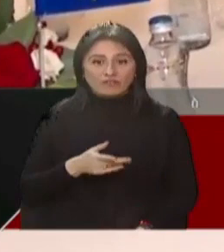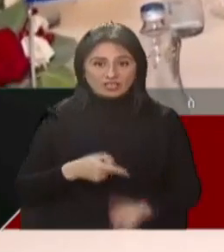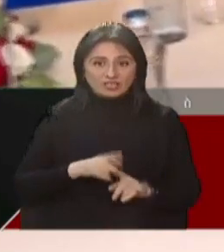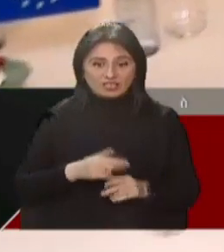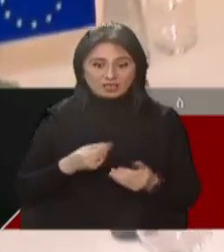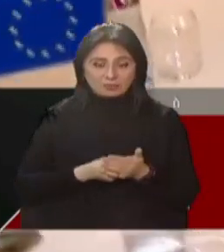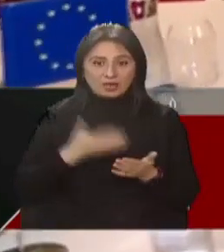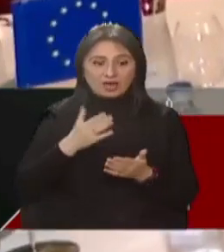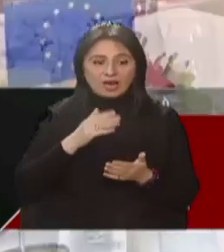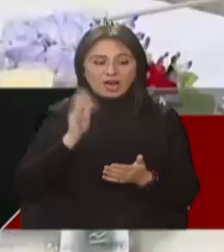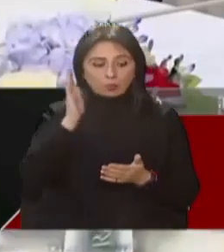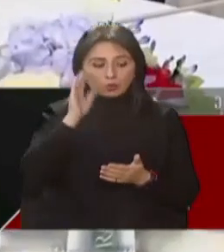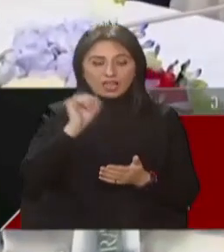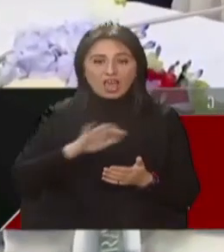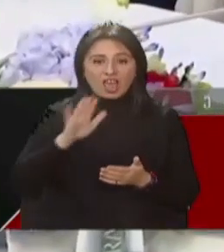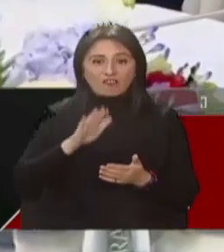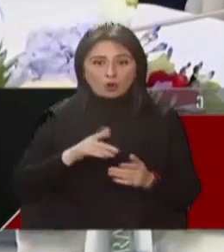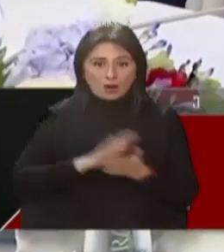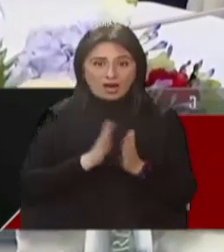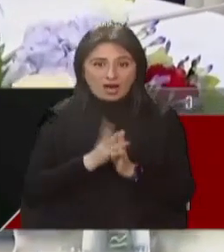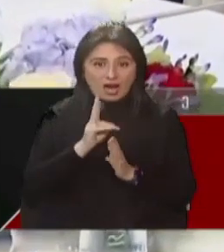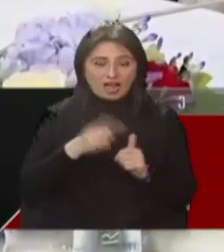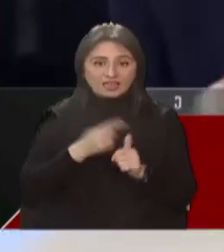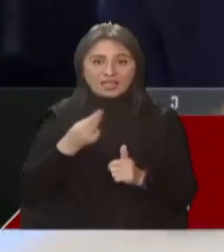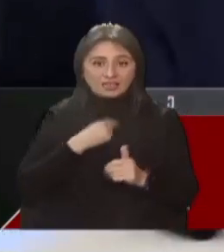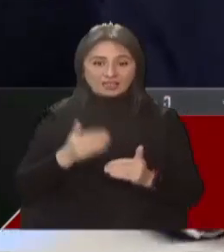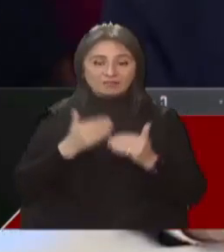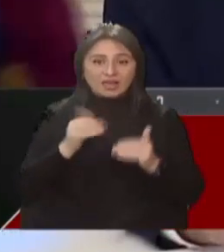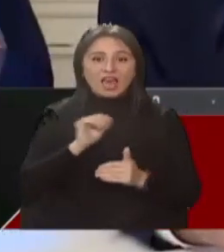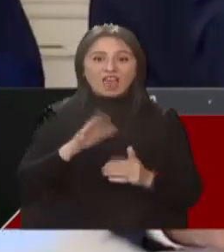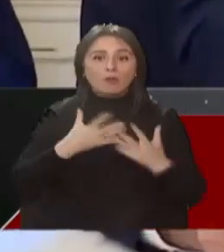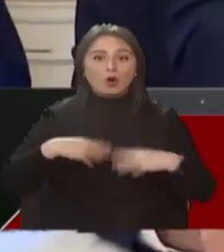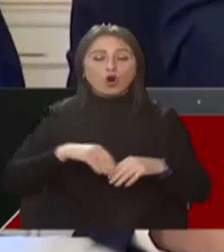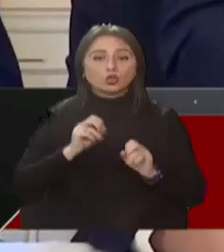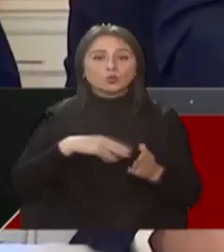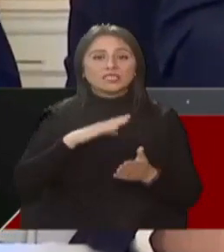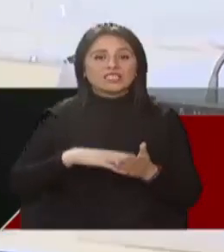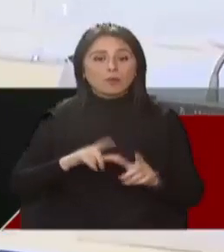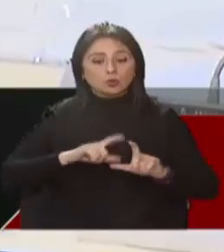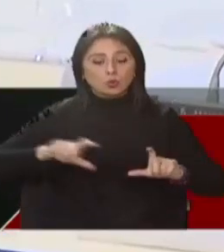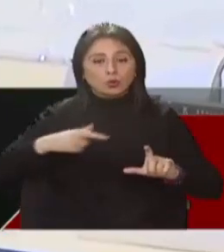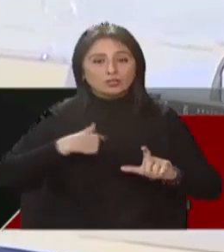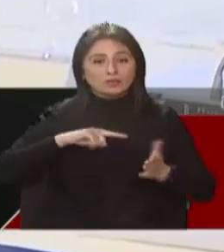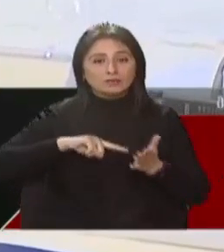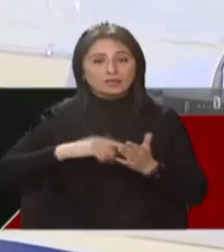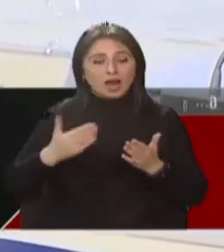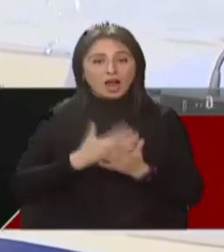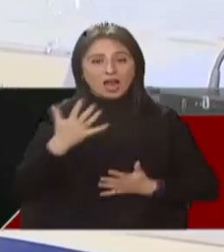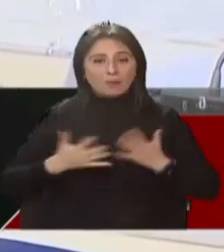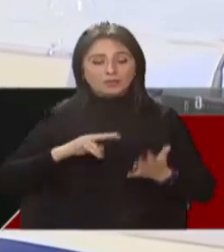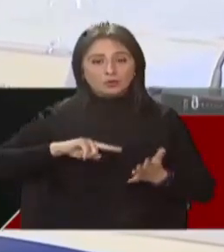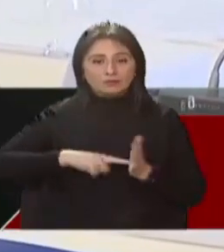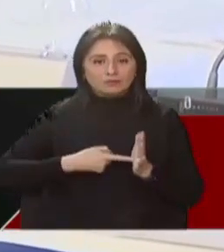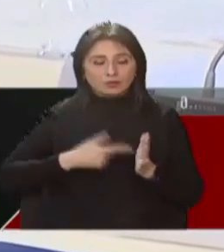უღიარეს ევროპული პერსპექტივა, მაგრამ გადაუვადეს კანდიდატის სტატუსი ევროპული ოჯახის უსაფრთხოების რუკაზეც, ახალი ამბიციური